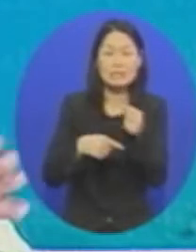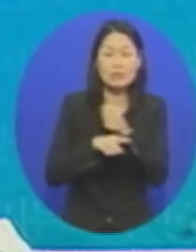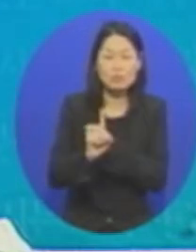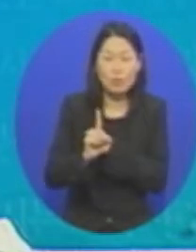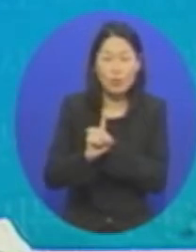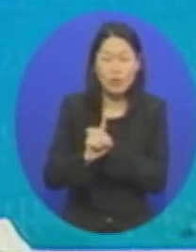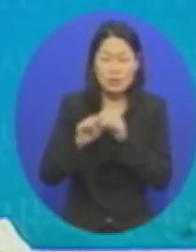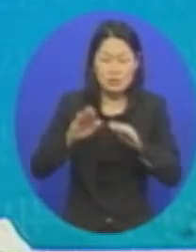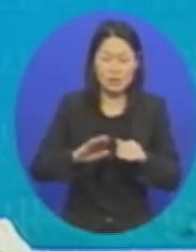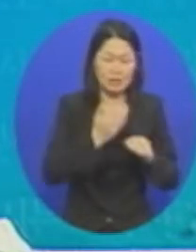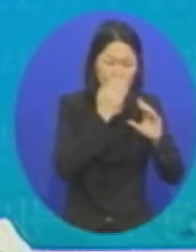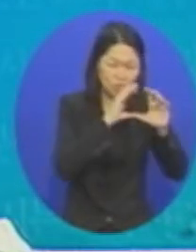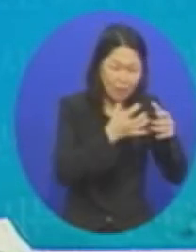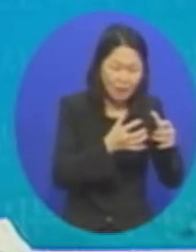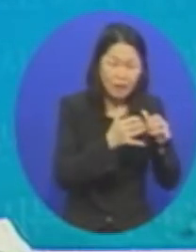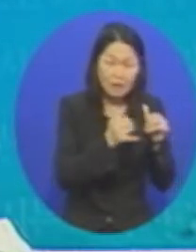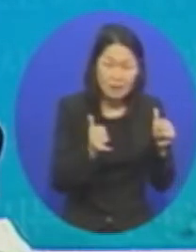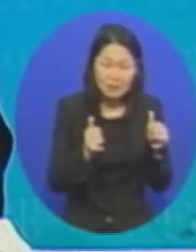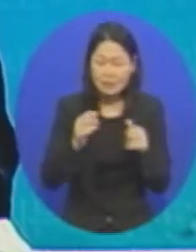차이가 없어 졌는데